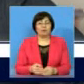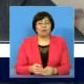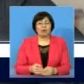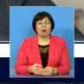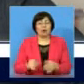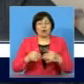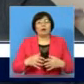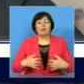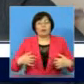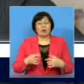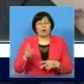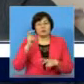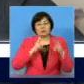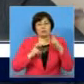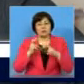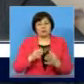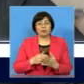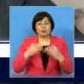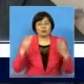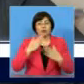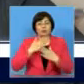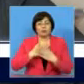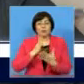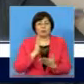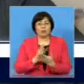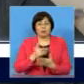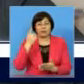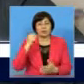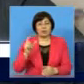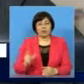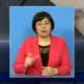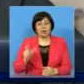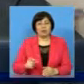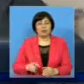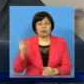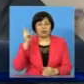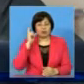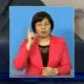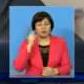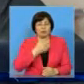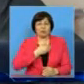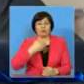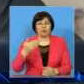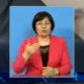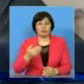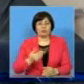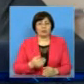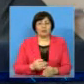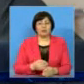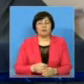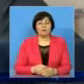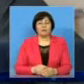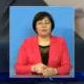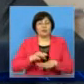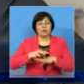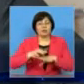іздеп шыққандарда бұның үлкен сондай көмегі бар екенін біліп, халықтар осы ұялы телефон болса екен деген осы ұсыныстарын